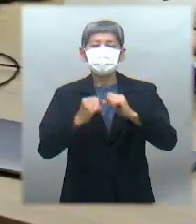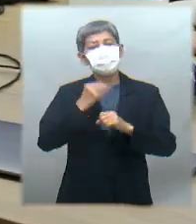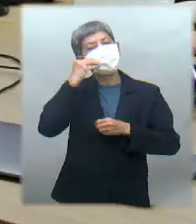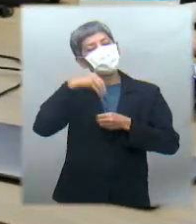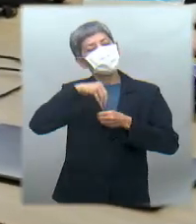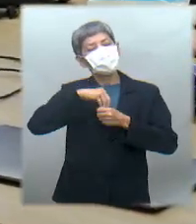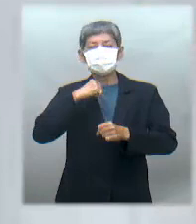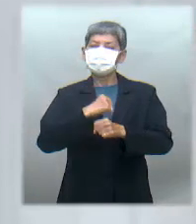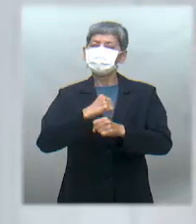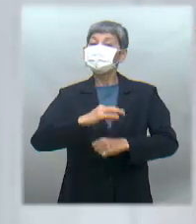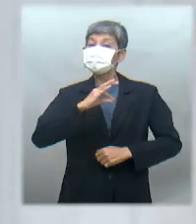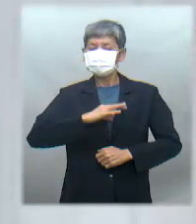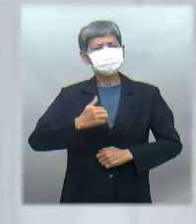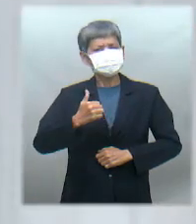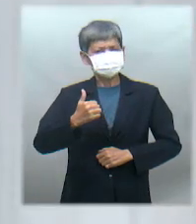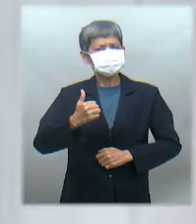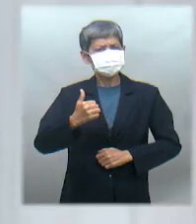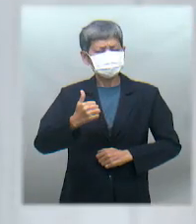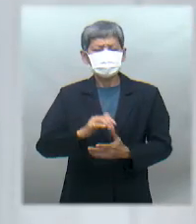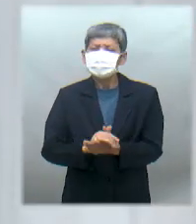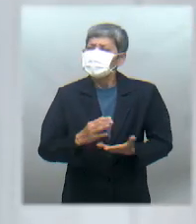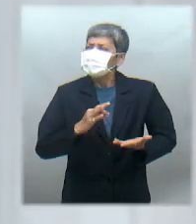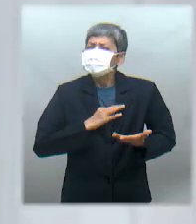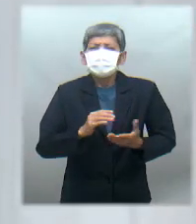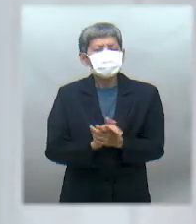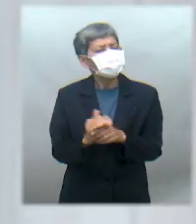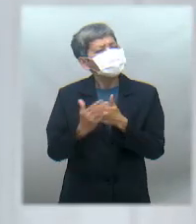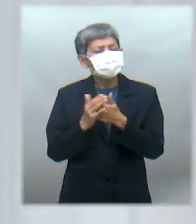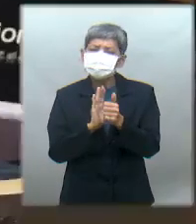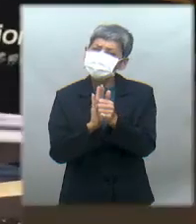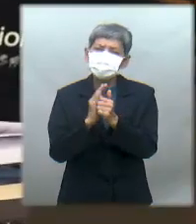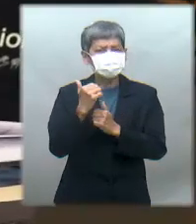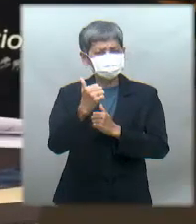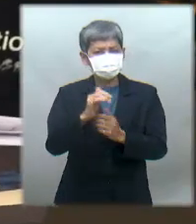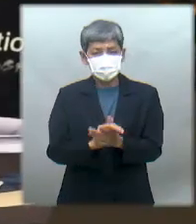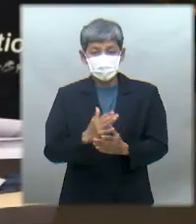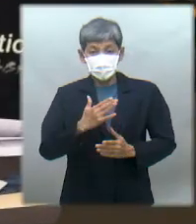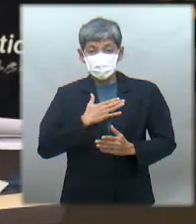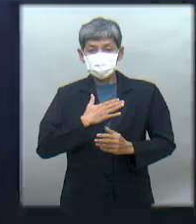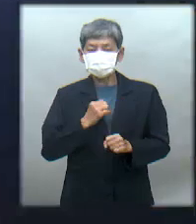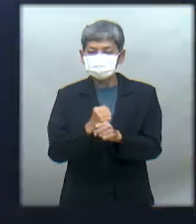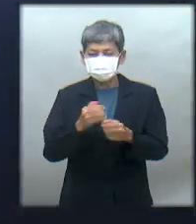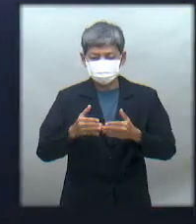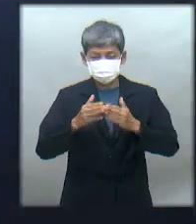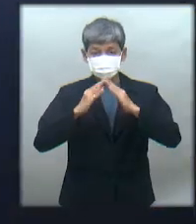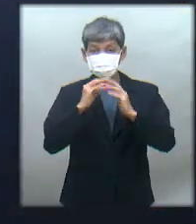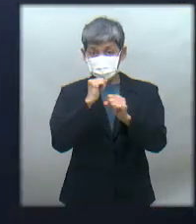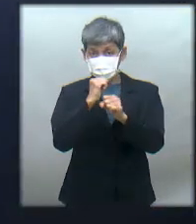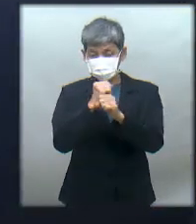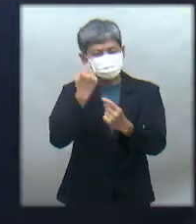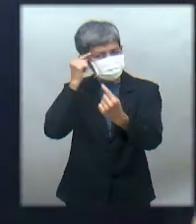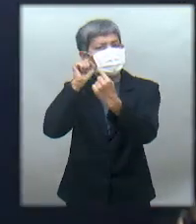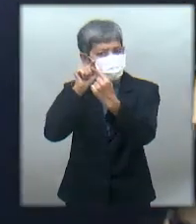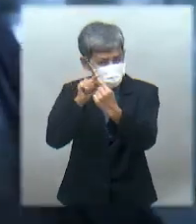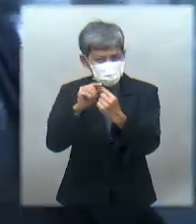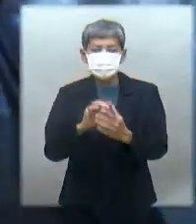บ้านอะไรน่ fixesมันสบายืขบายและพูดเป็นลืเราเป็สตาร์ตอัพครั wardี่กลาย Swanมุงหวง